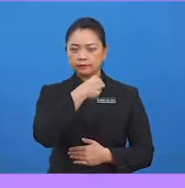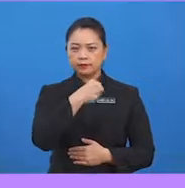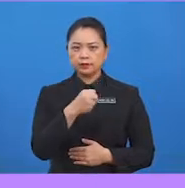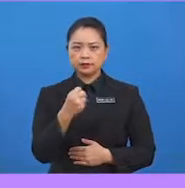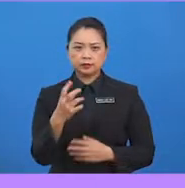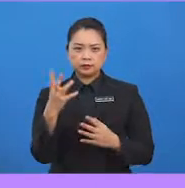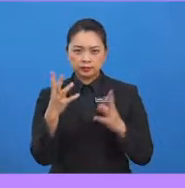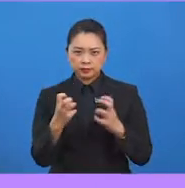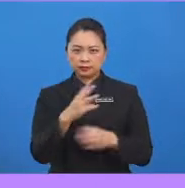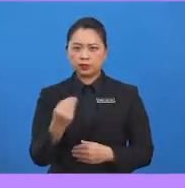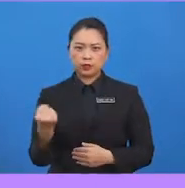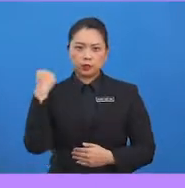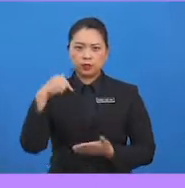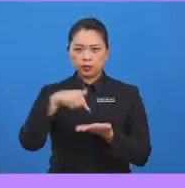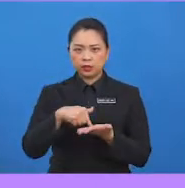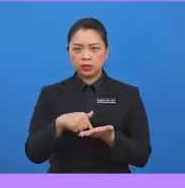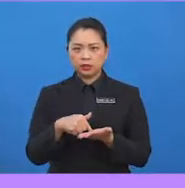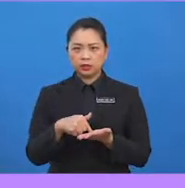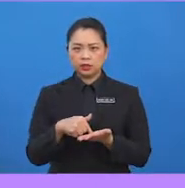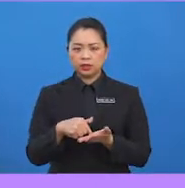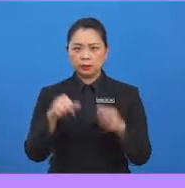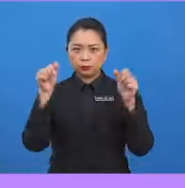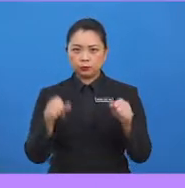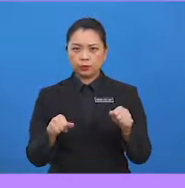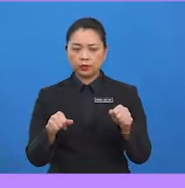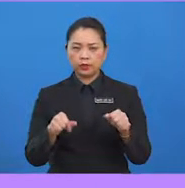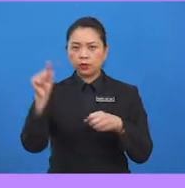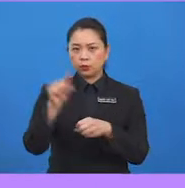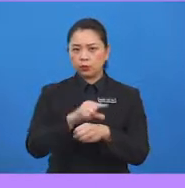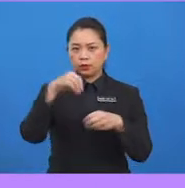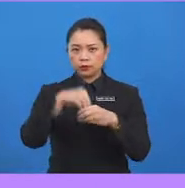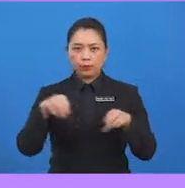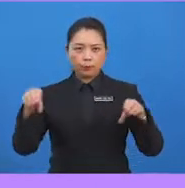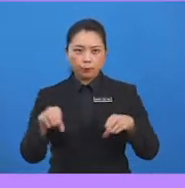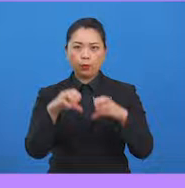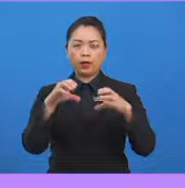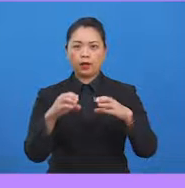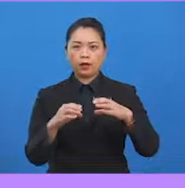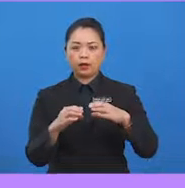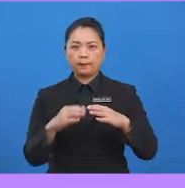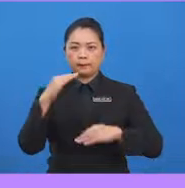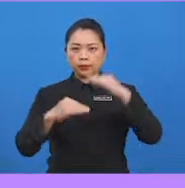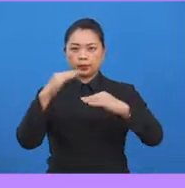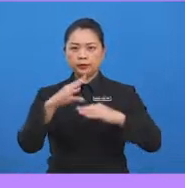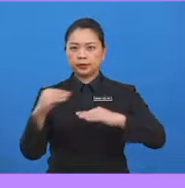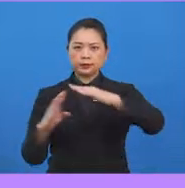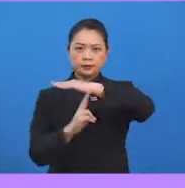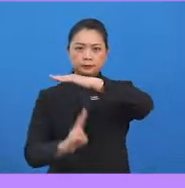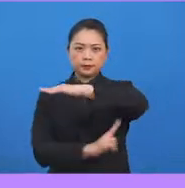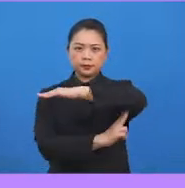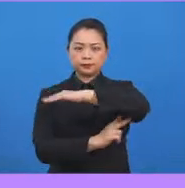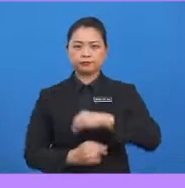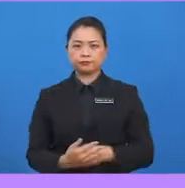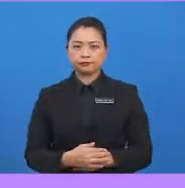ini telah membolehkan keluli digunakan dalam membuat bangunan dan jambatan.